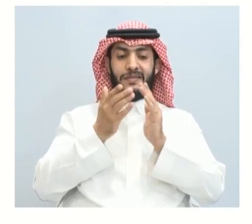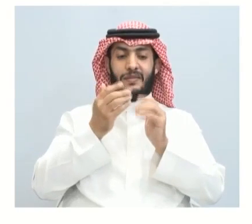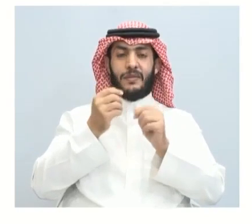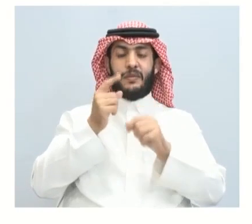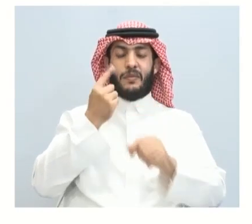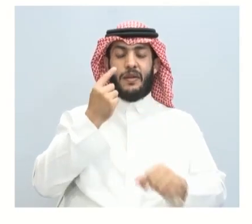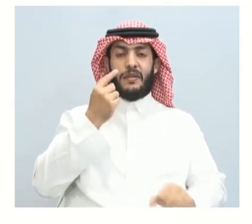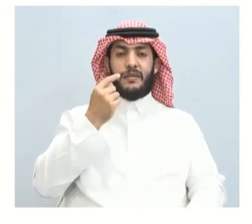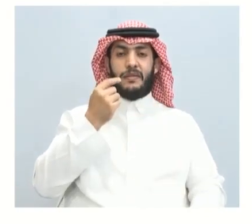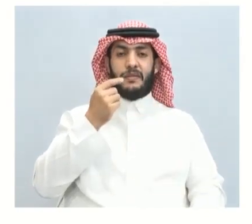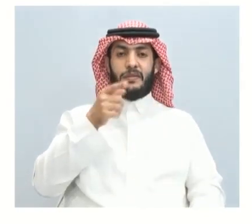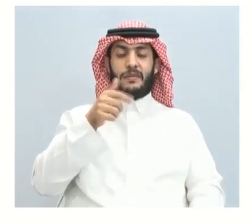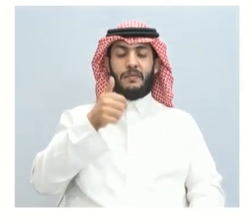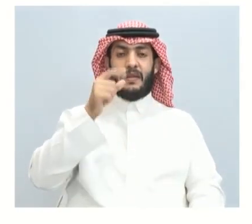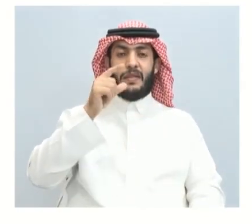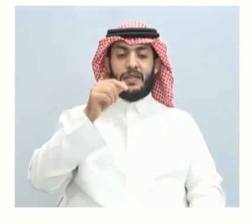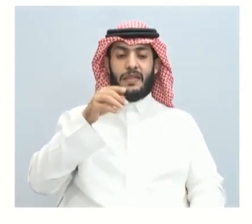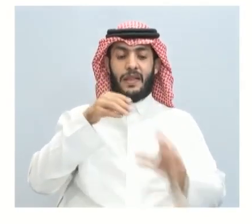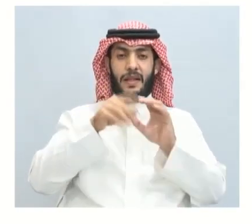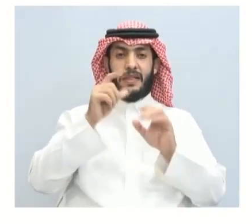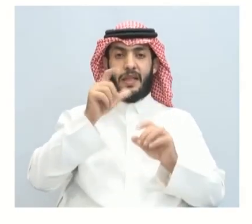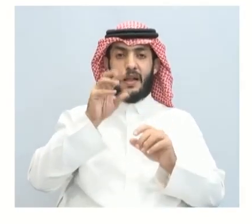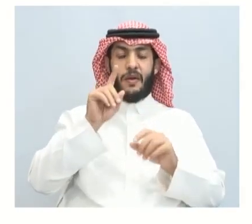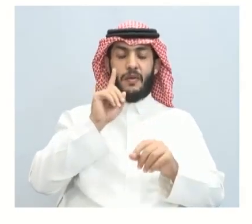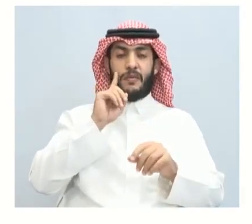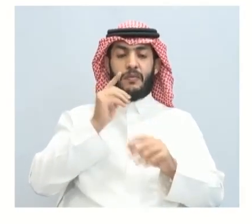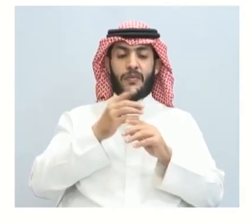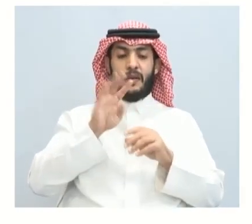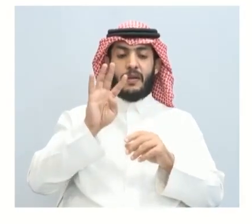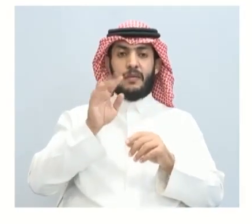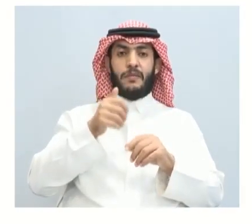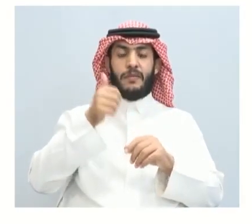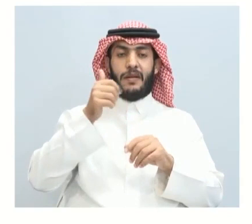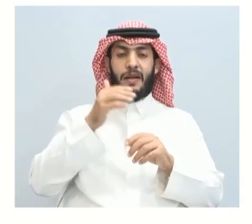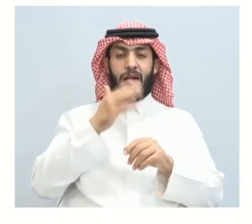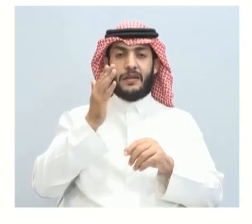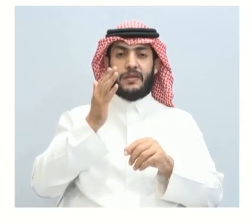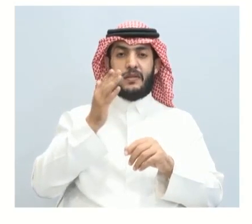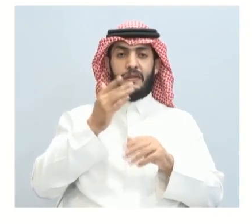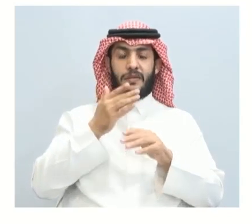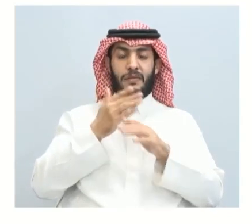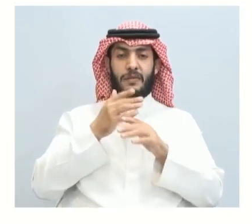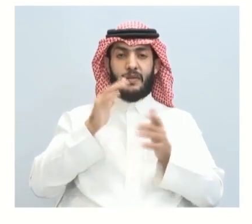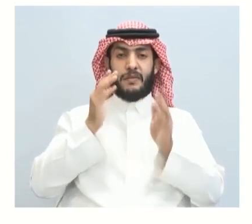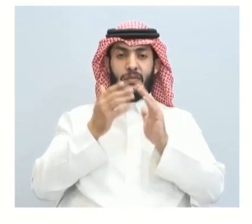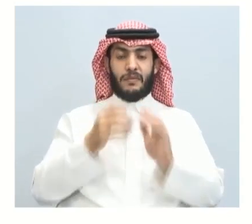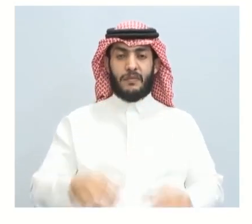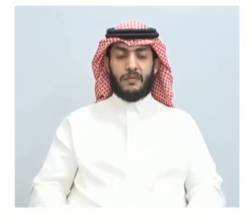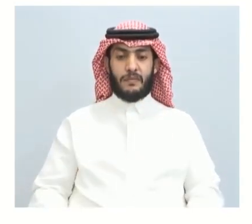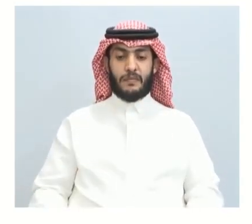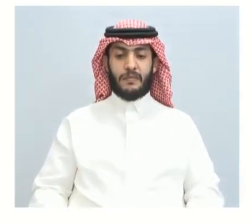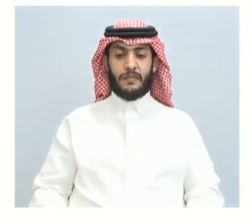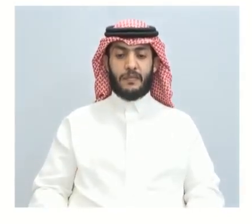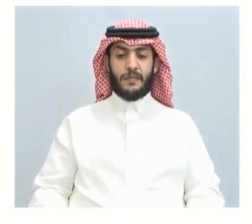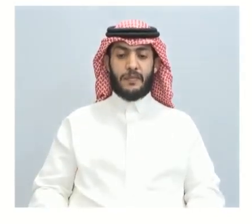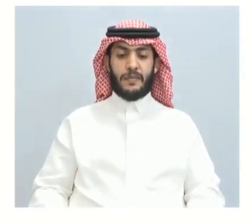واحد فالواحد هذا يعتبر داخل الداله الام والارب هذه تعتبر خارج الداله الام لانها خارج المقلوب خارج